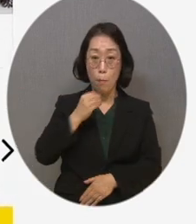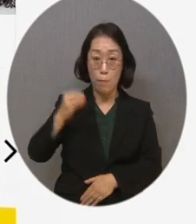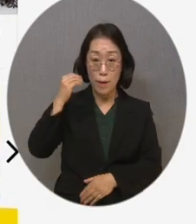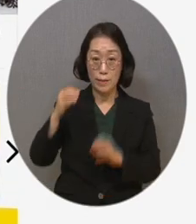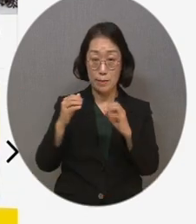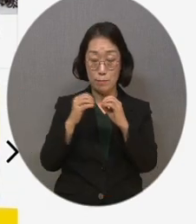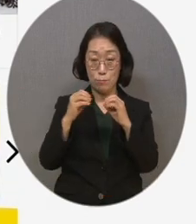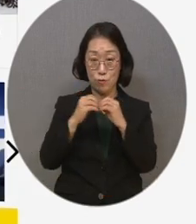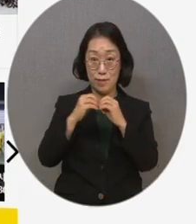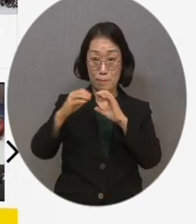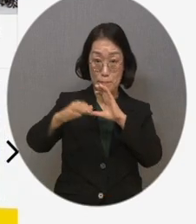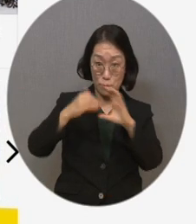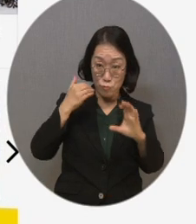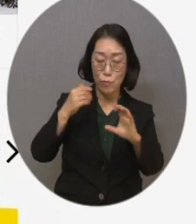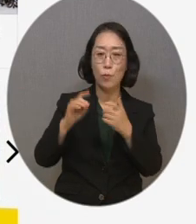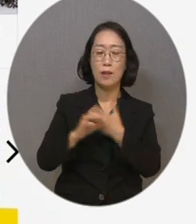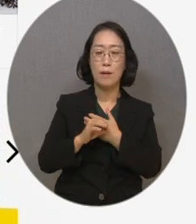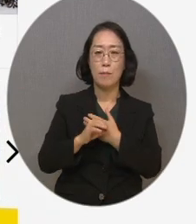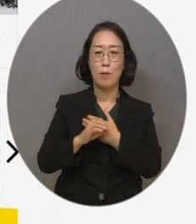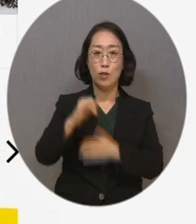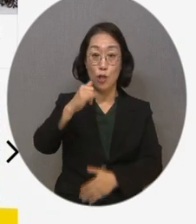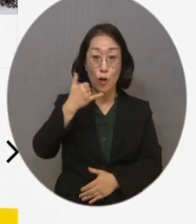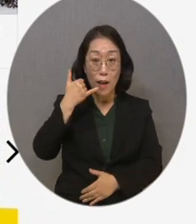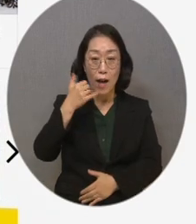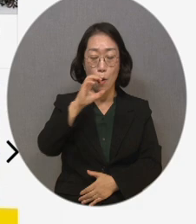홈페이지 또는 전자우편,